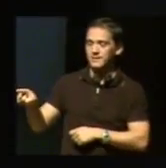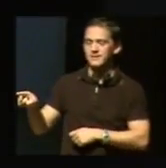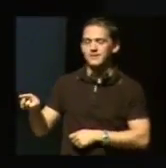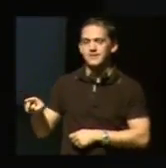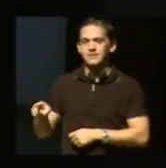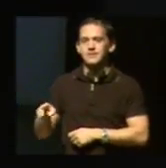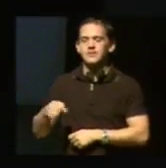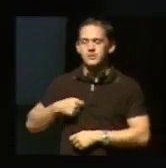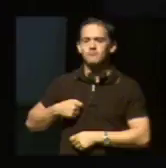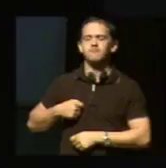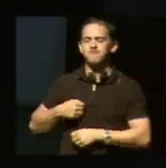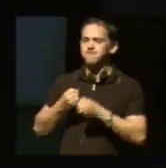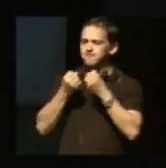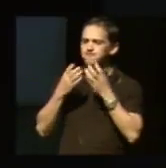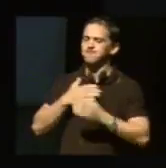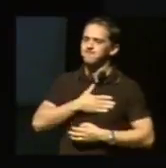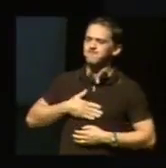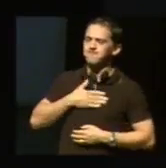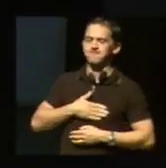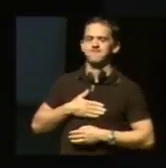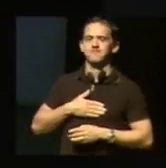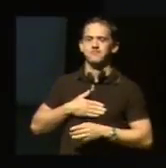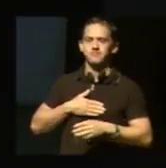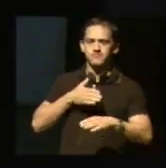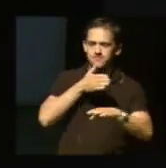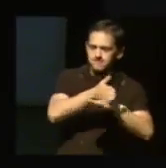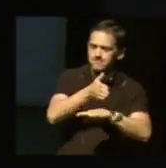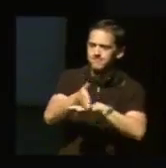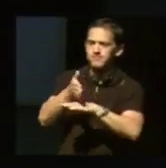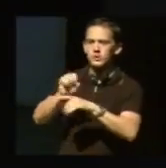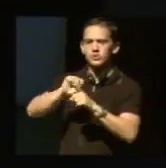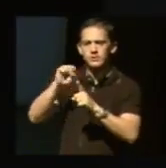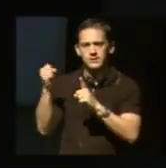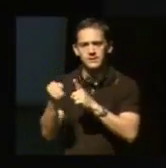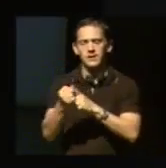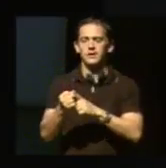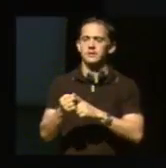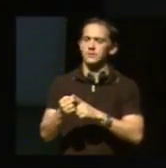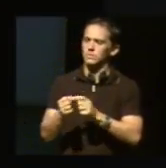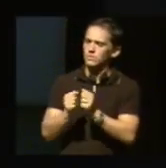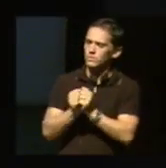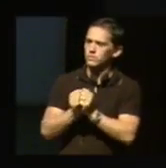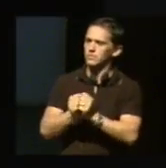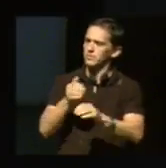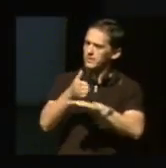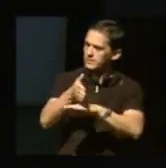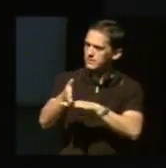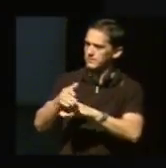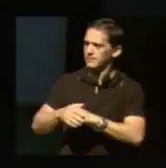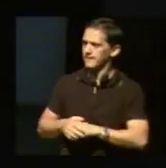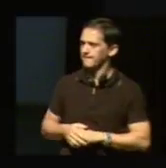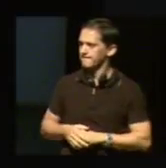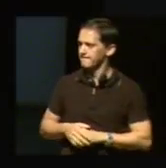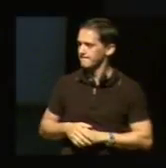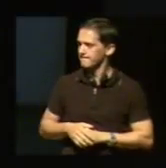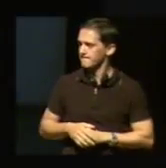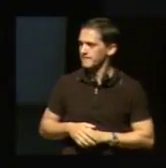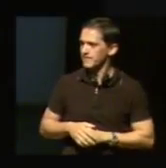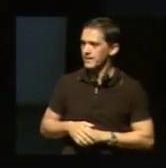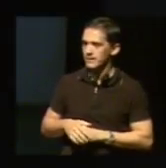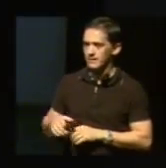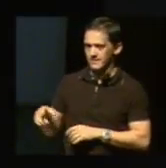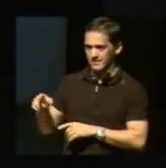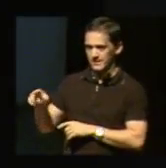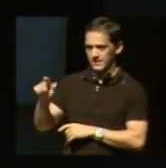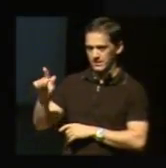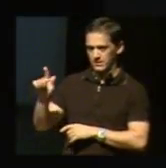sentir úteis sich, e se reintegrarem na sociedade. Sich wieder in die Gesellschaft einfügen. A mãe do Germano, não die Mutter von Germano,